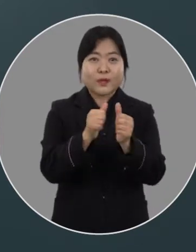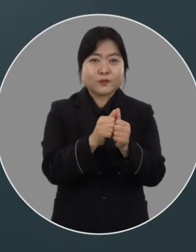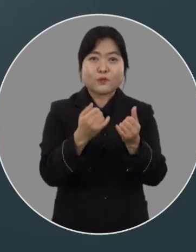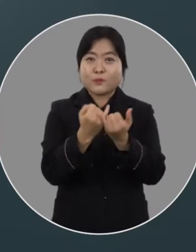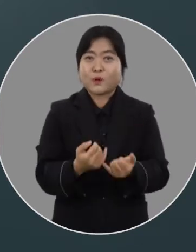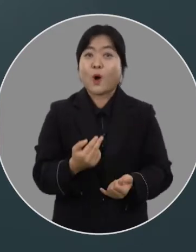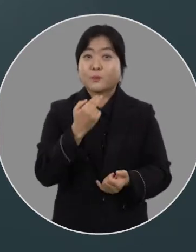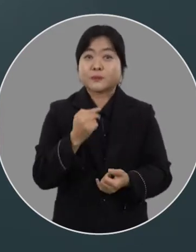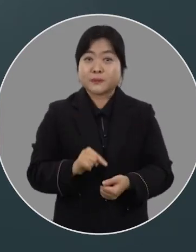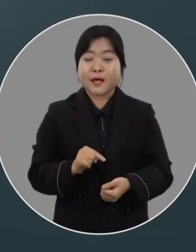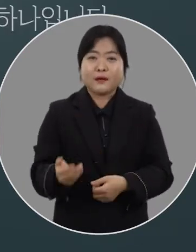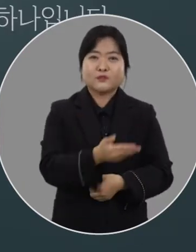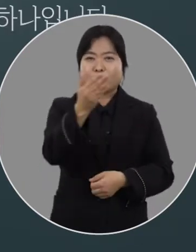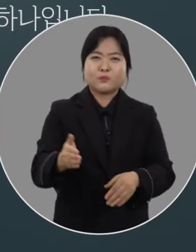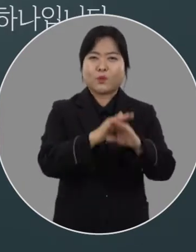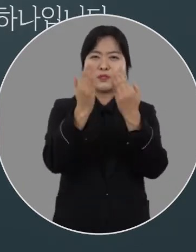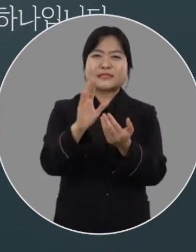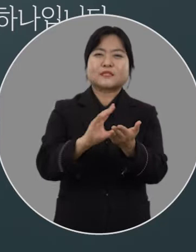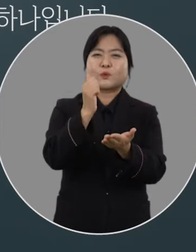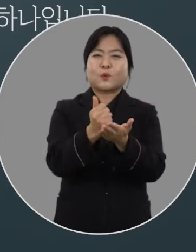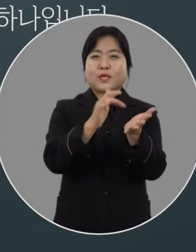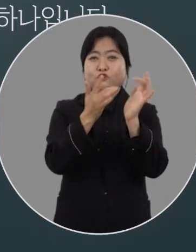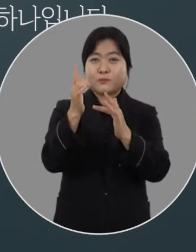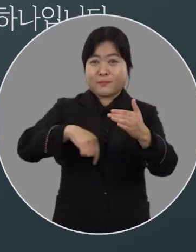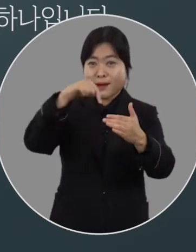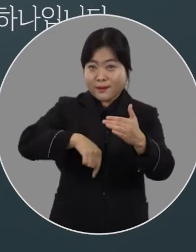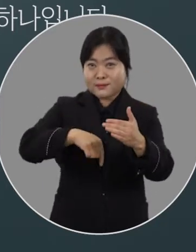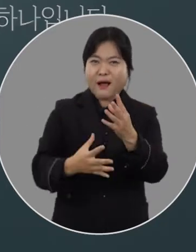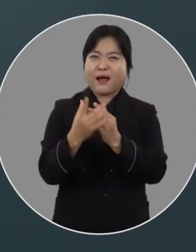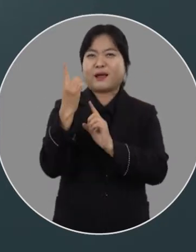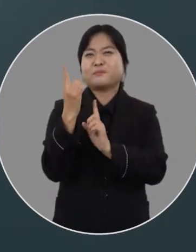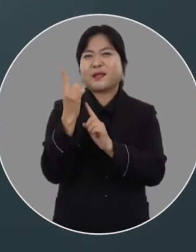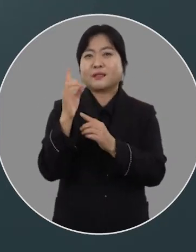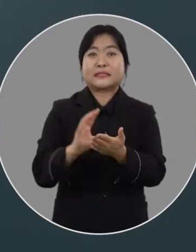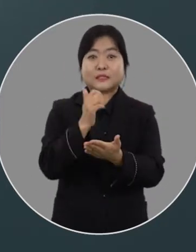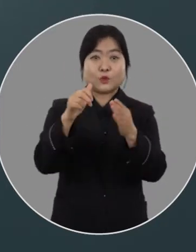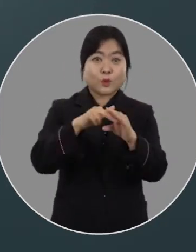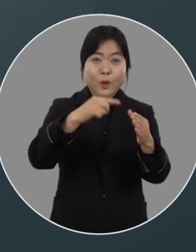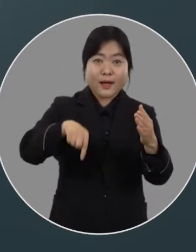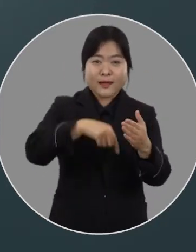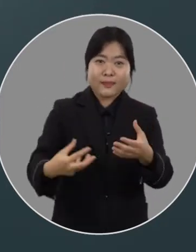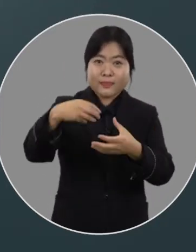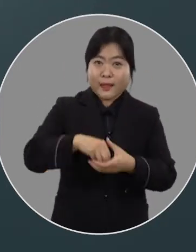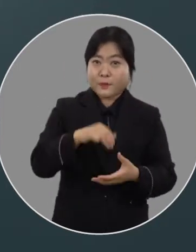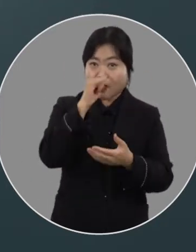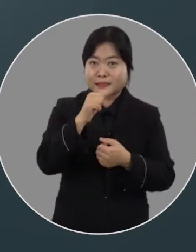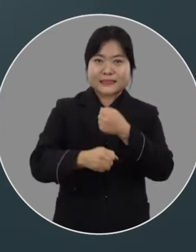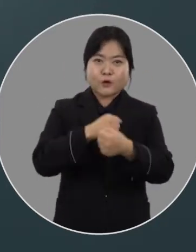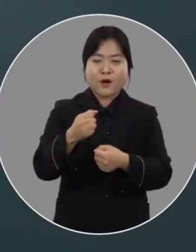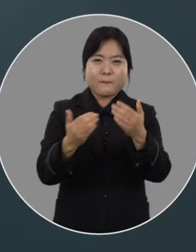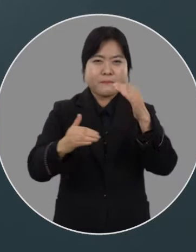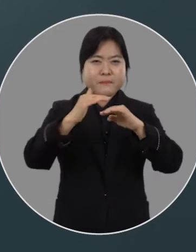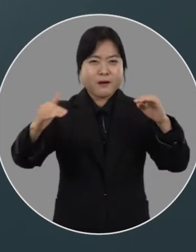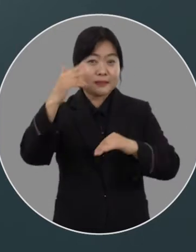여자도 없습니다. 여러분은 모두 그리스도 예수님 안에서 하나입니다라는 그리스도교 안에 담겨 있는 자유와